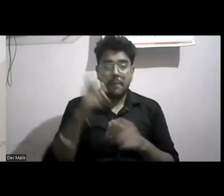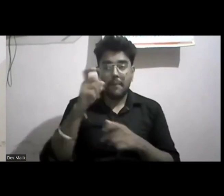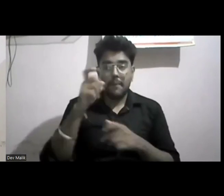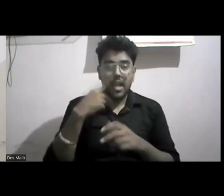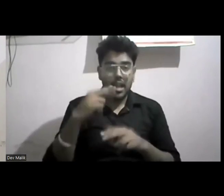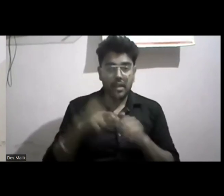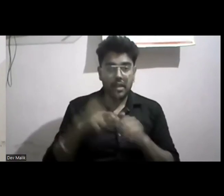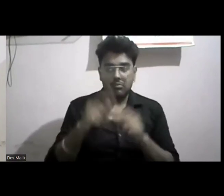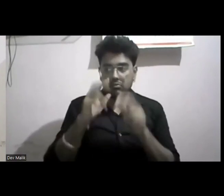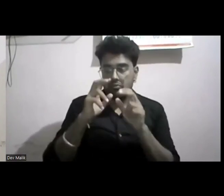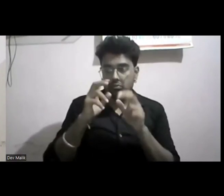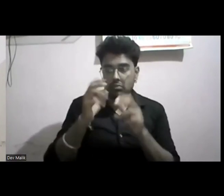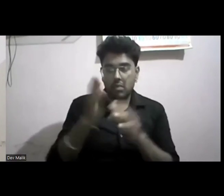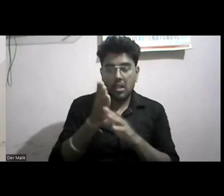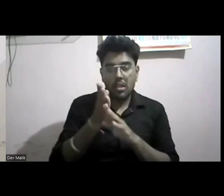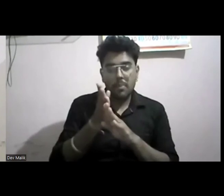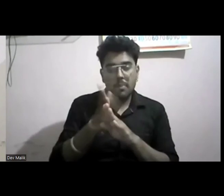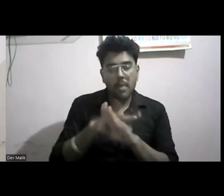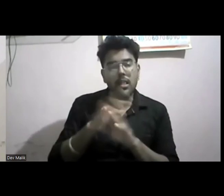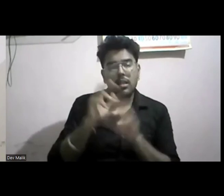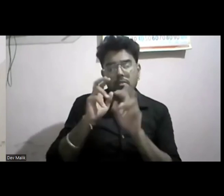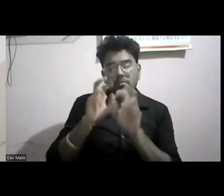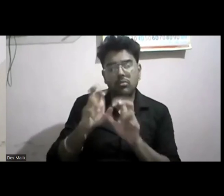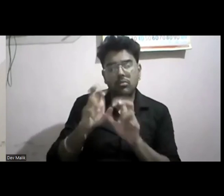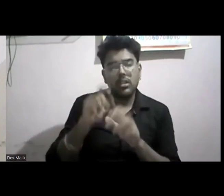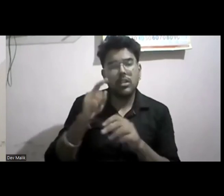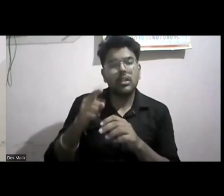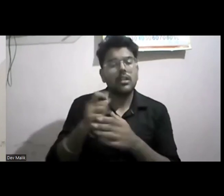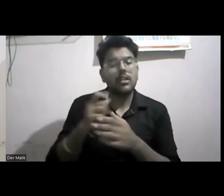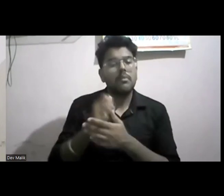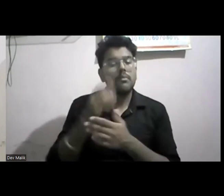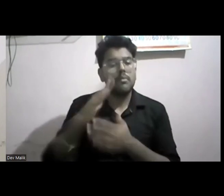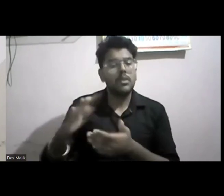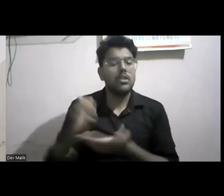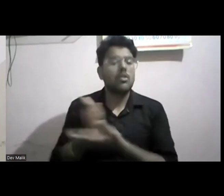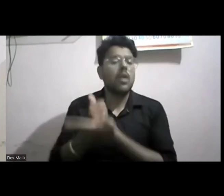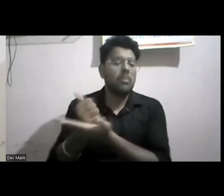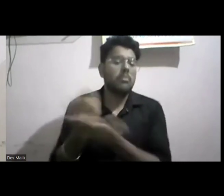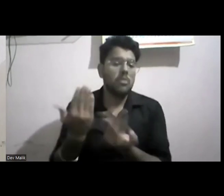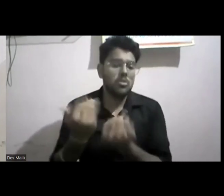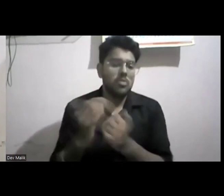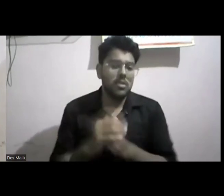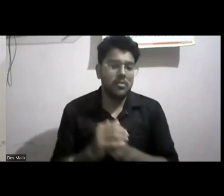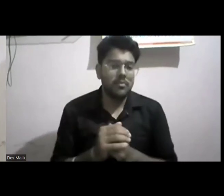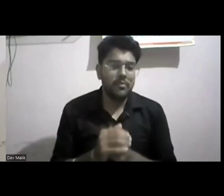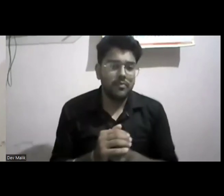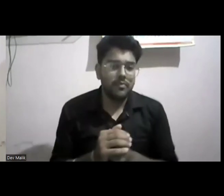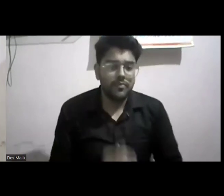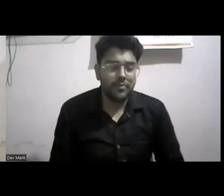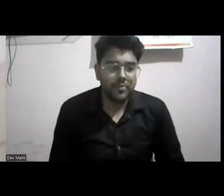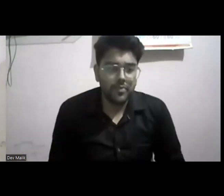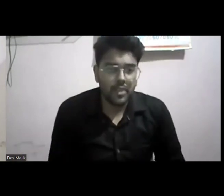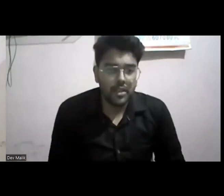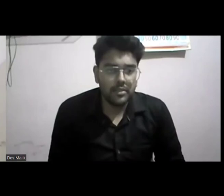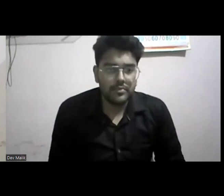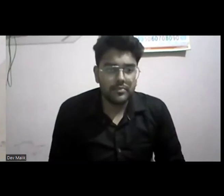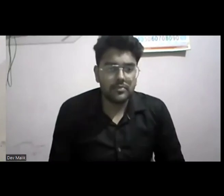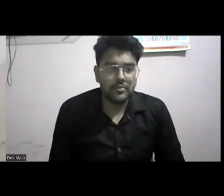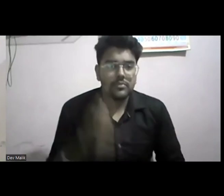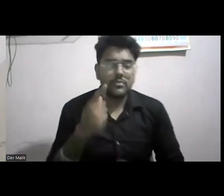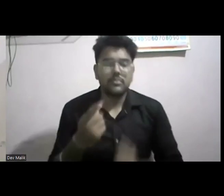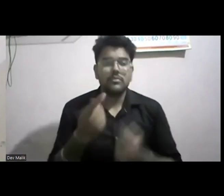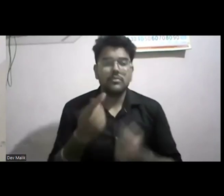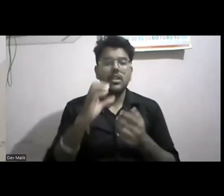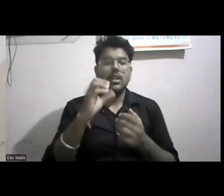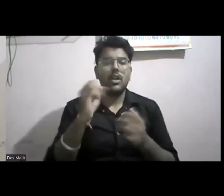know help the child a lot. And उसका वो there could you know these sessions, counseling